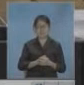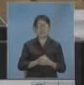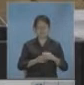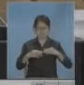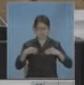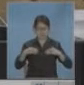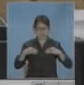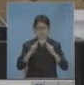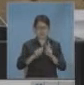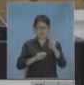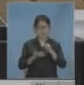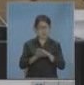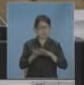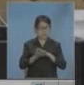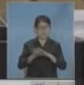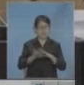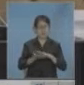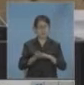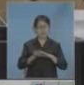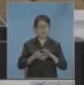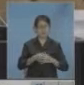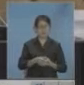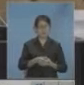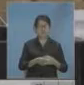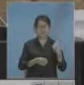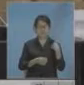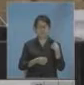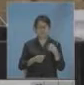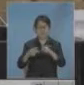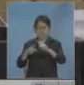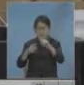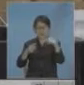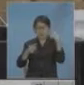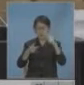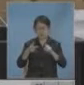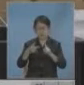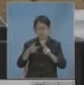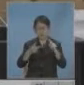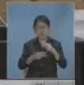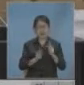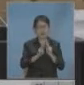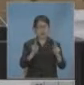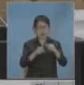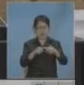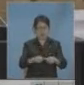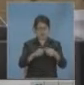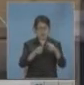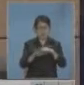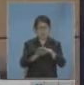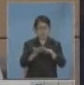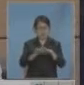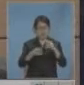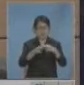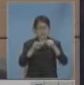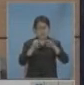ครับขอประธานโทษครับท่านประธานที่เคารพอีกท่านหนึ่งนะครับก็เป็นกรรมาธิการงบประมาณอยู่แล้วผมขออภัยที่ไม่ได้เอ่